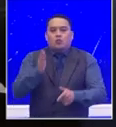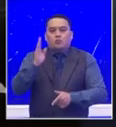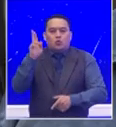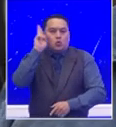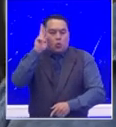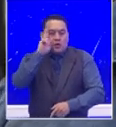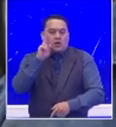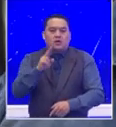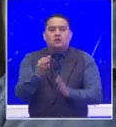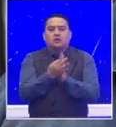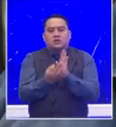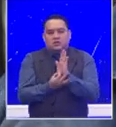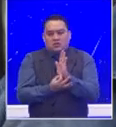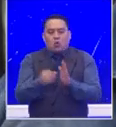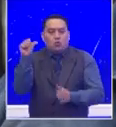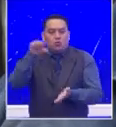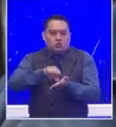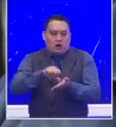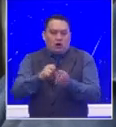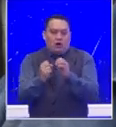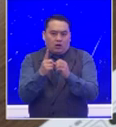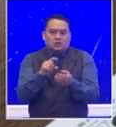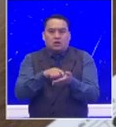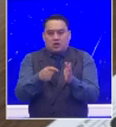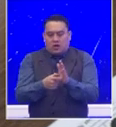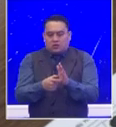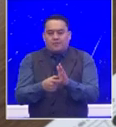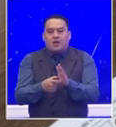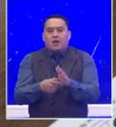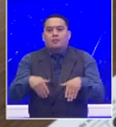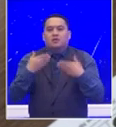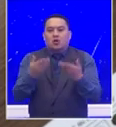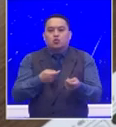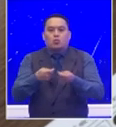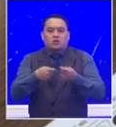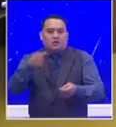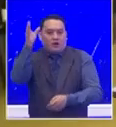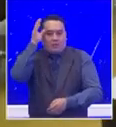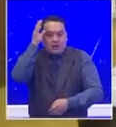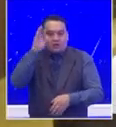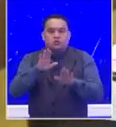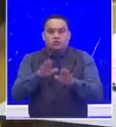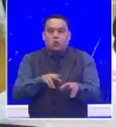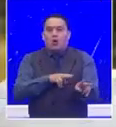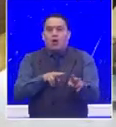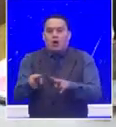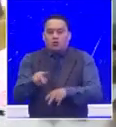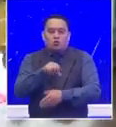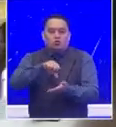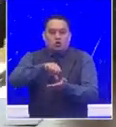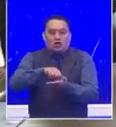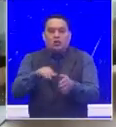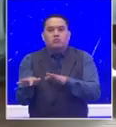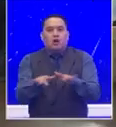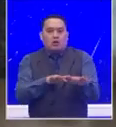предстоящему ЕНТ будет проводиться и для учащихся 11 классов. По мнению представителей управления образования, лишь контроль и участие в учебном